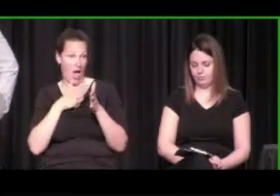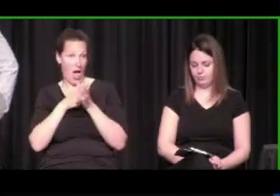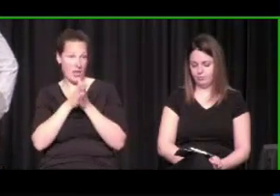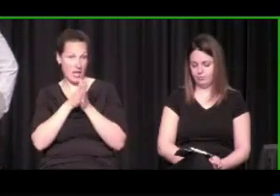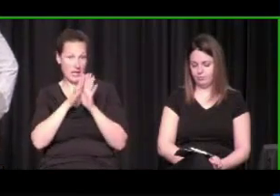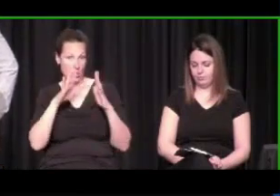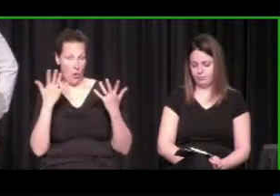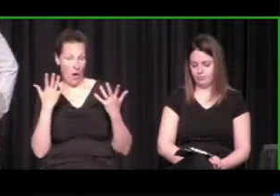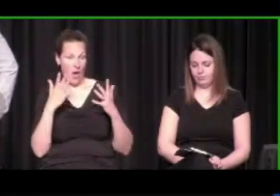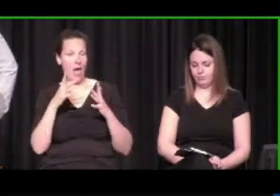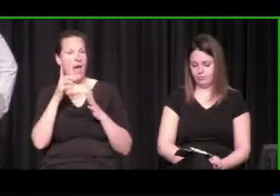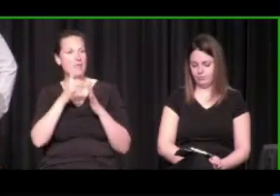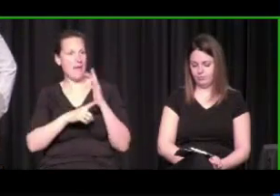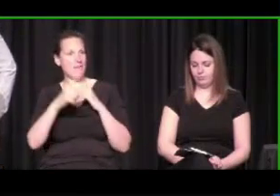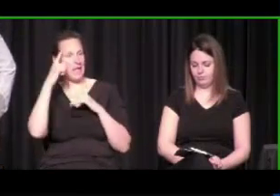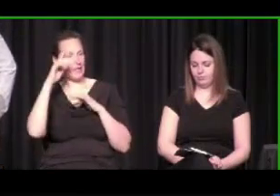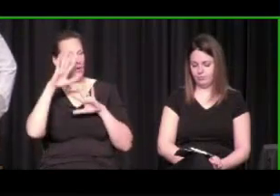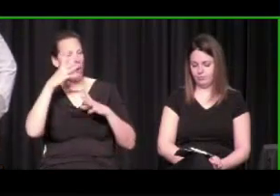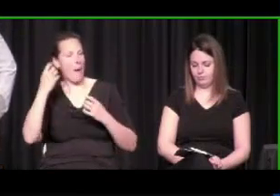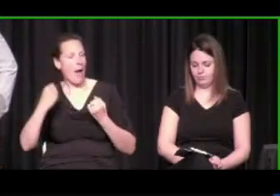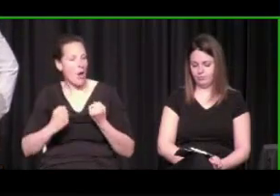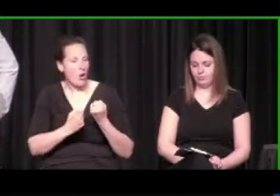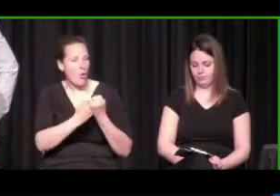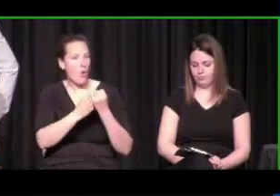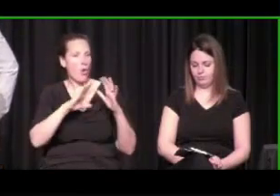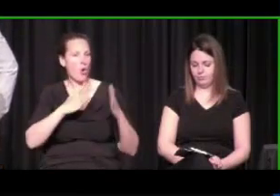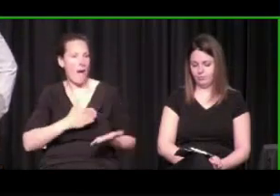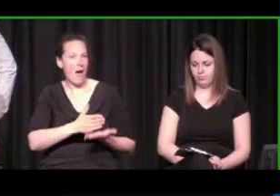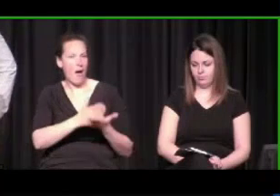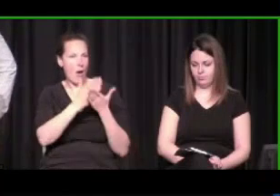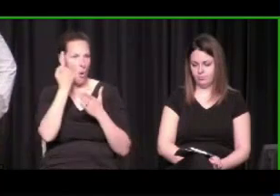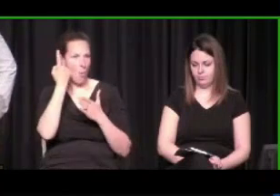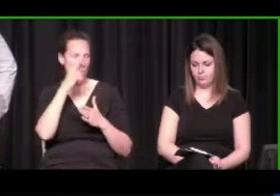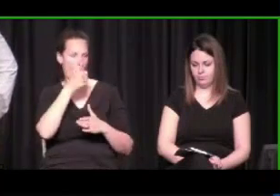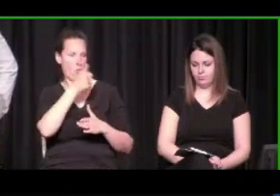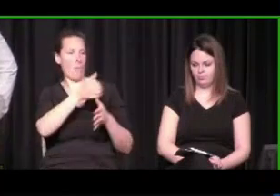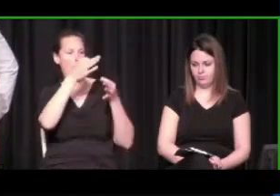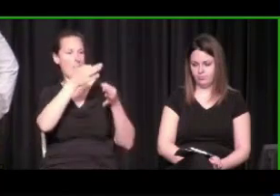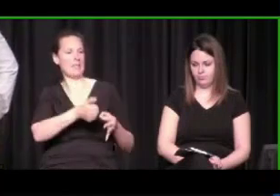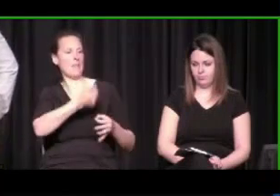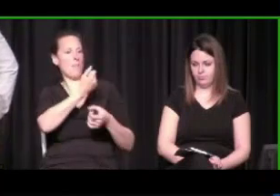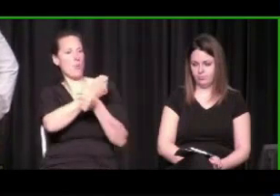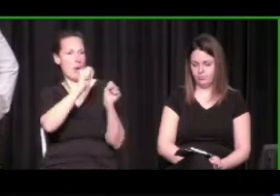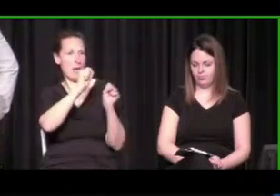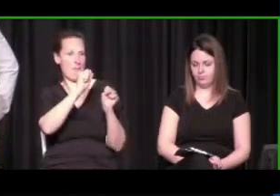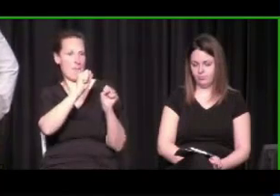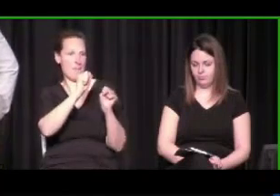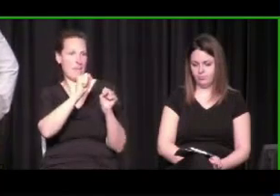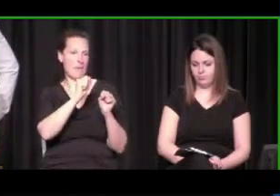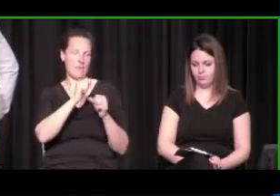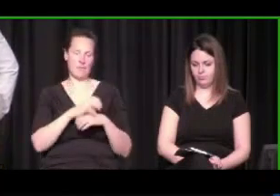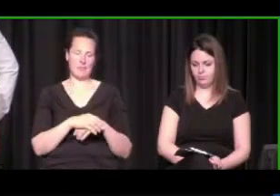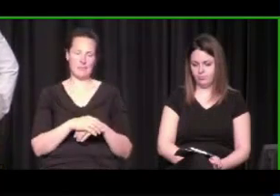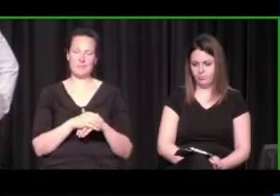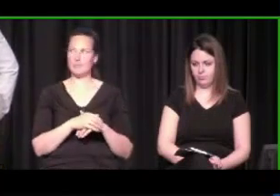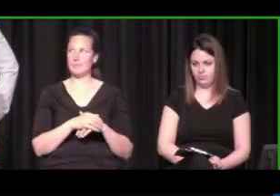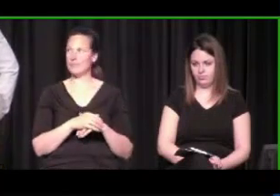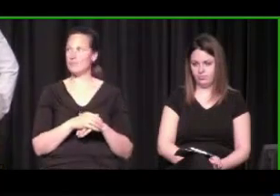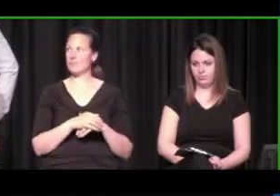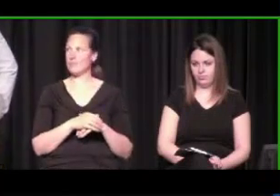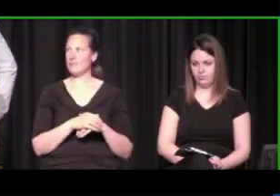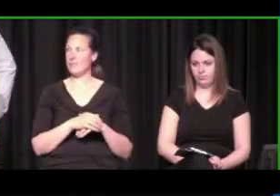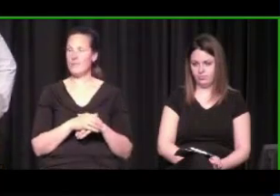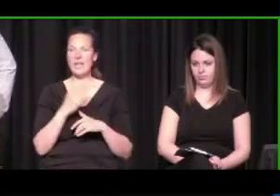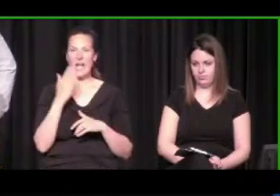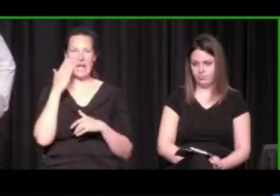comment accompagner dans cette perspective-là pour renforcer l'autodétermination des personnes âgées qui présentent également une déficience intellectuelle.